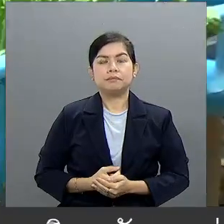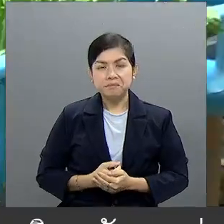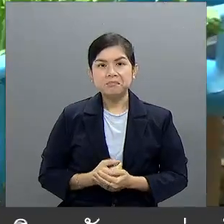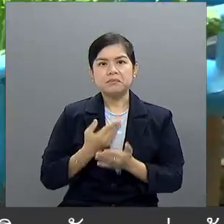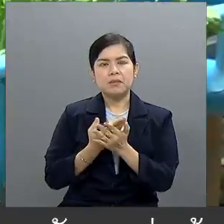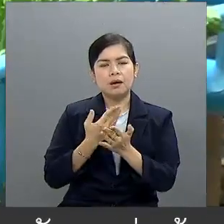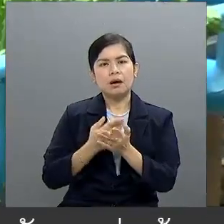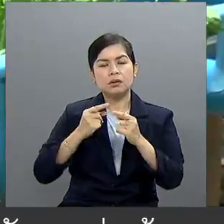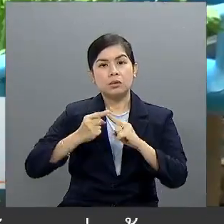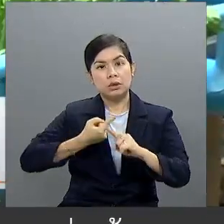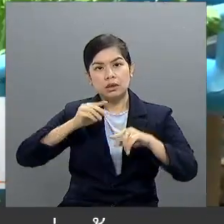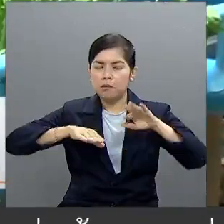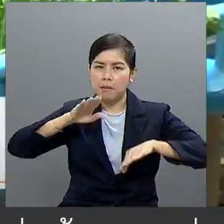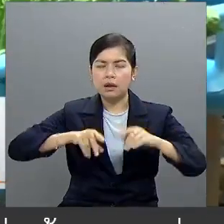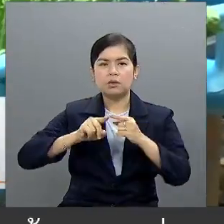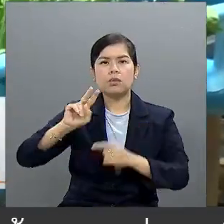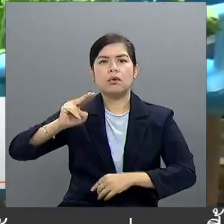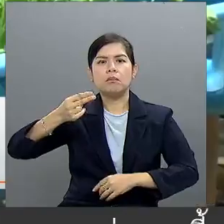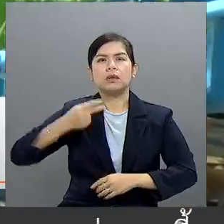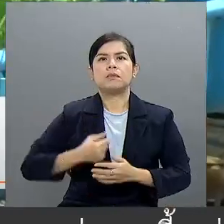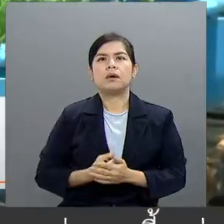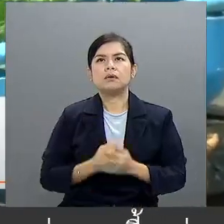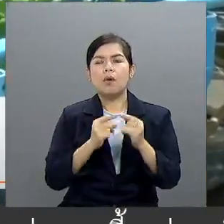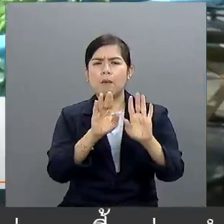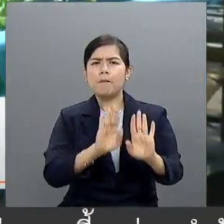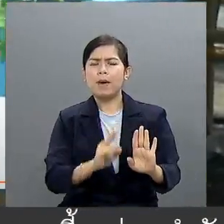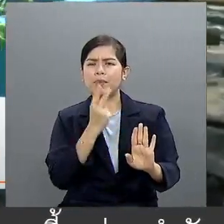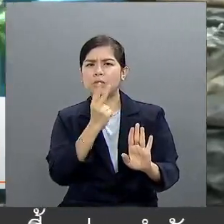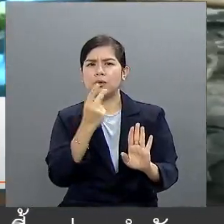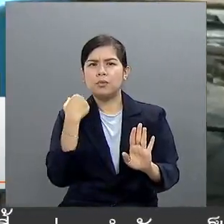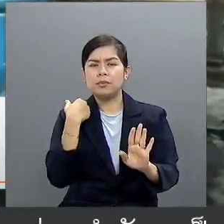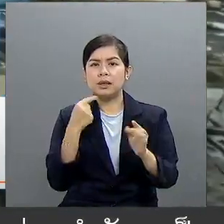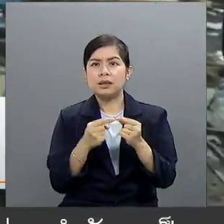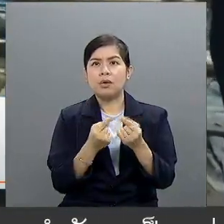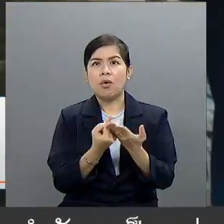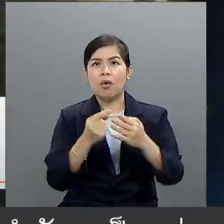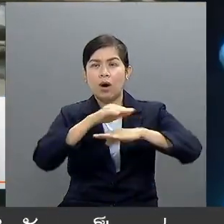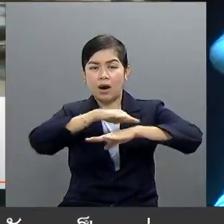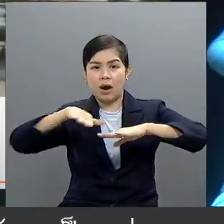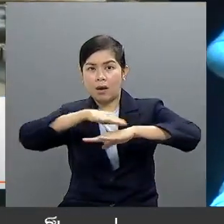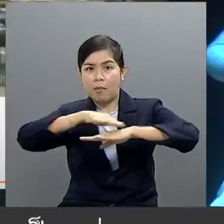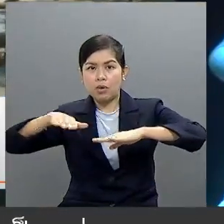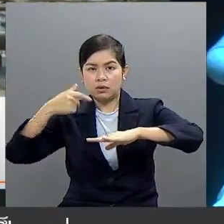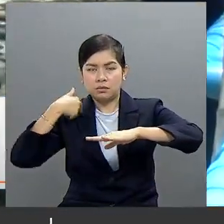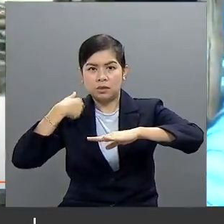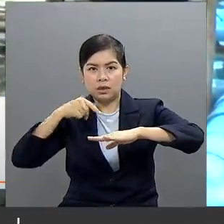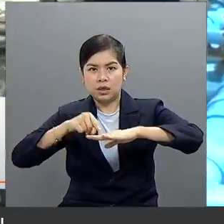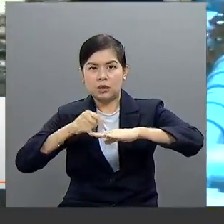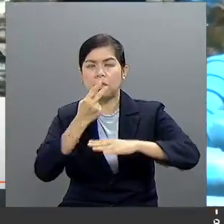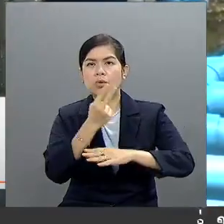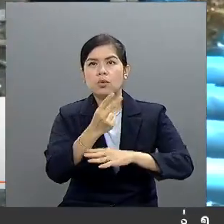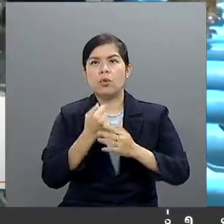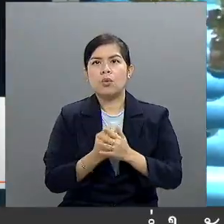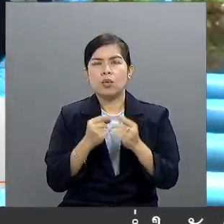ายลอยฟ้าเนี่ย เหมือนผักบุ้งลอยฟ้า ผมว่ามันยังขาดอะไรบางอย่างอ่ะขาดหมูนะมันต้องแบบมีกระทะด้วยแล้วมีเตา คน ตั้ง